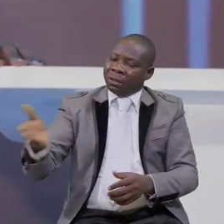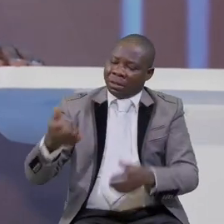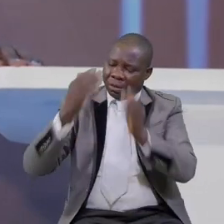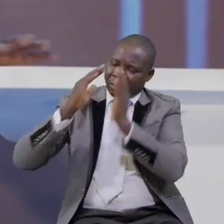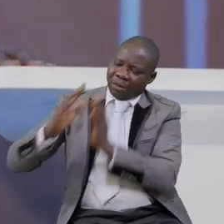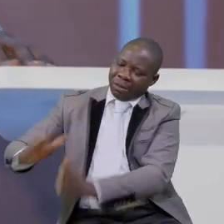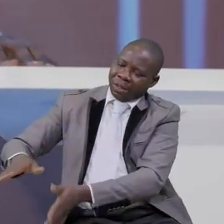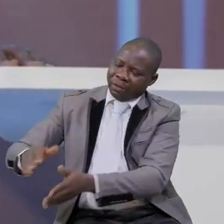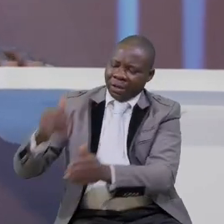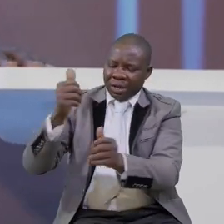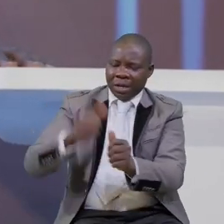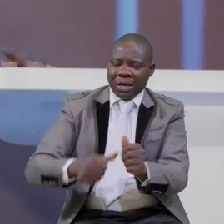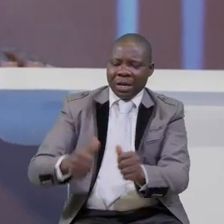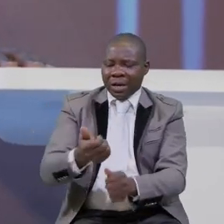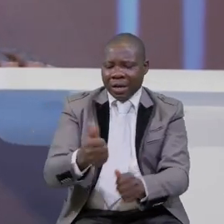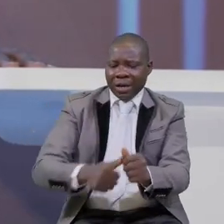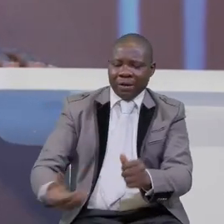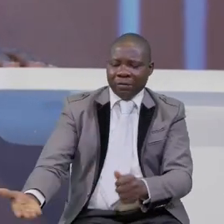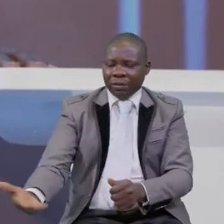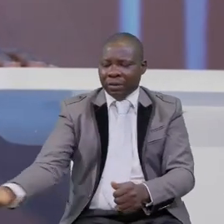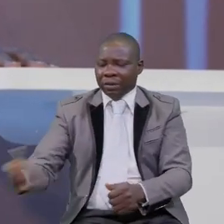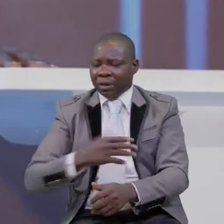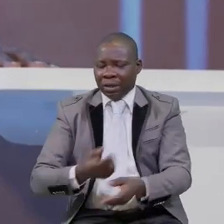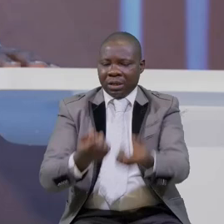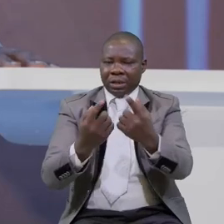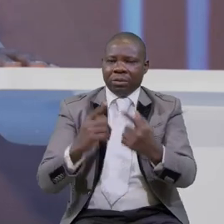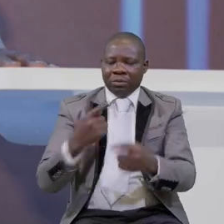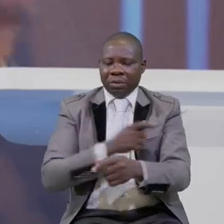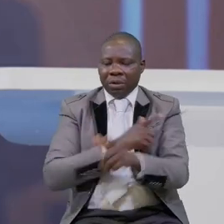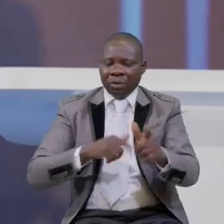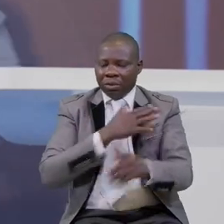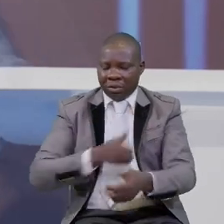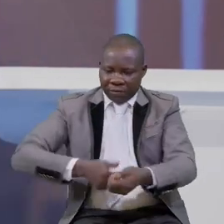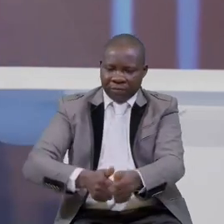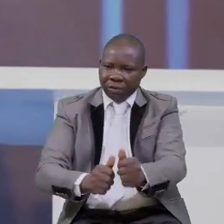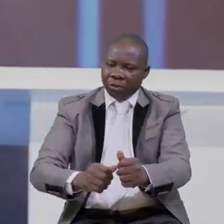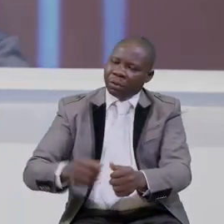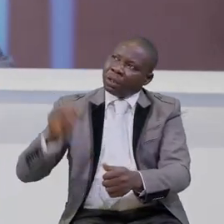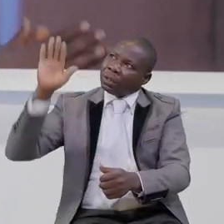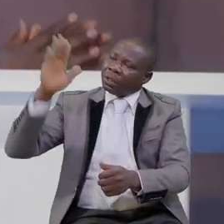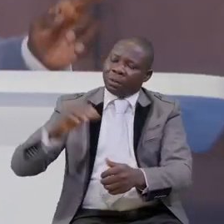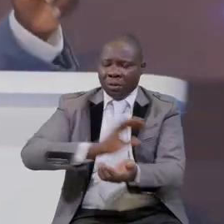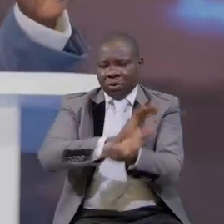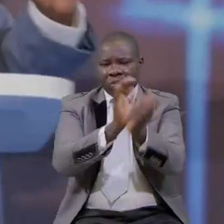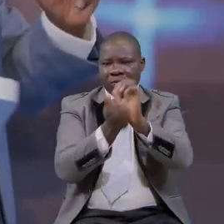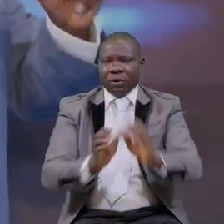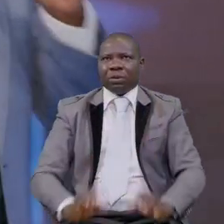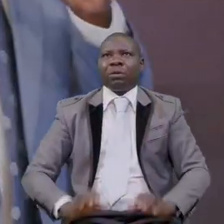abandonné et ils sont venus au Seigneur et ils l'ont suivi. La conversion, la consécration.